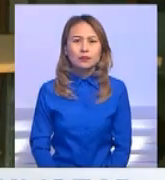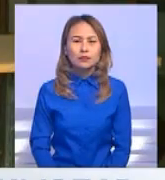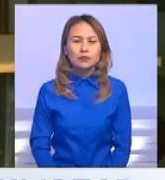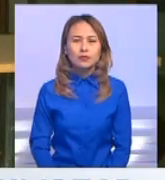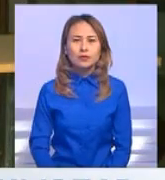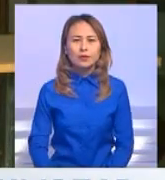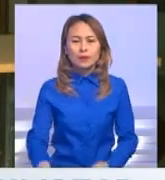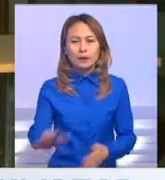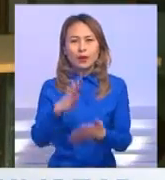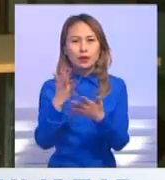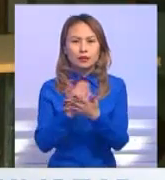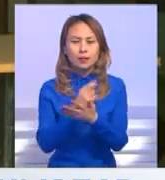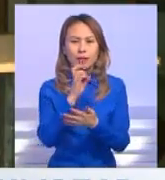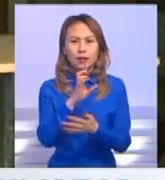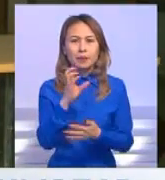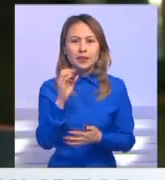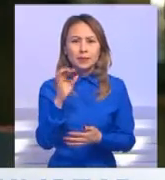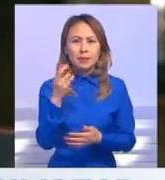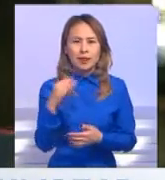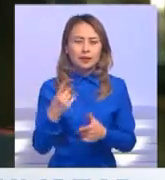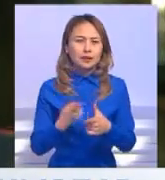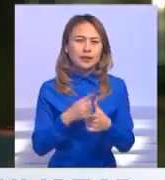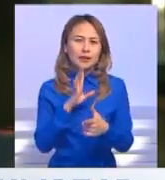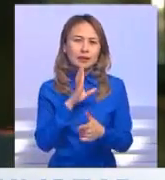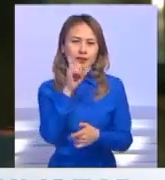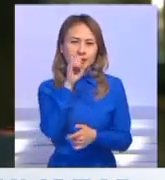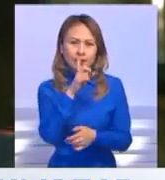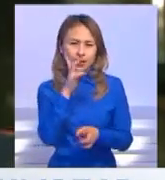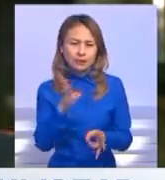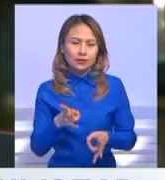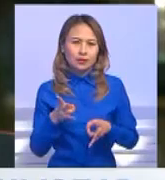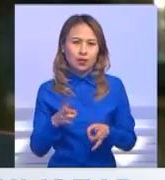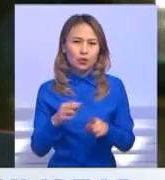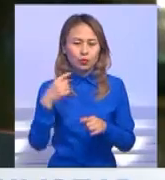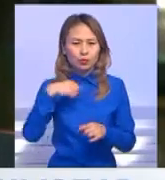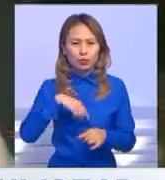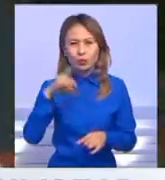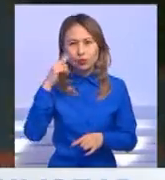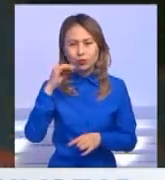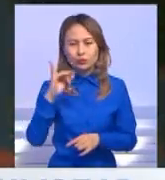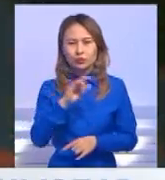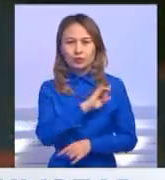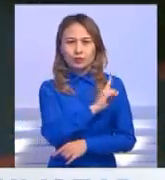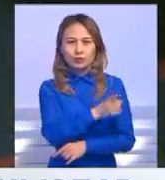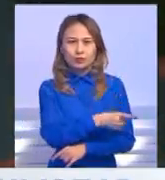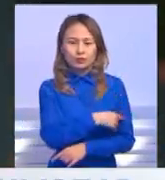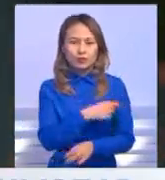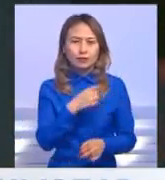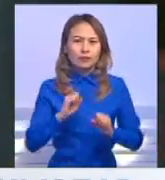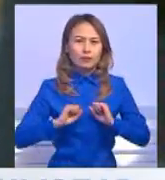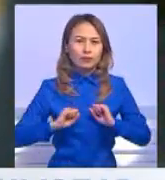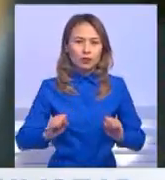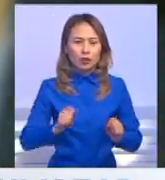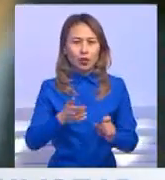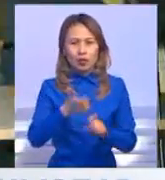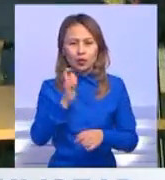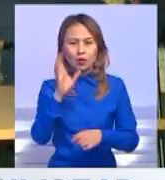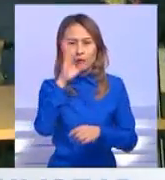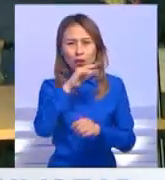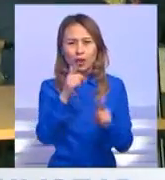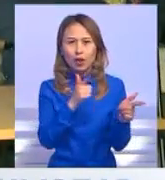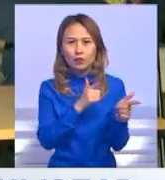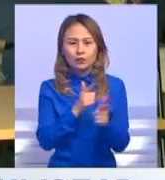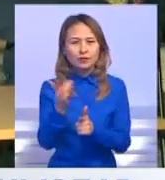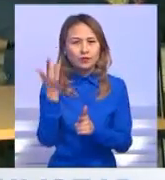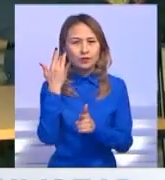Аға анықтаушы Баян Бейсенбай қызы сырт көзге нәзік көрінгенмен ер мінезді батыл әрі қайсар қыз. Қаруын оқтап атуға дайындалған ол көзді